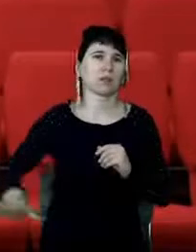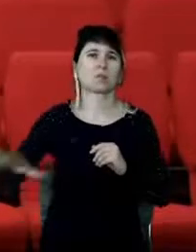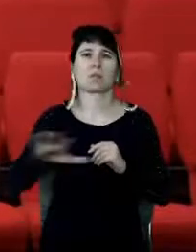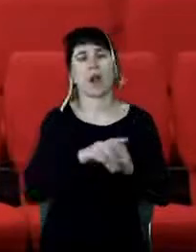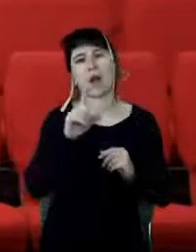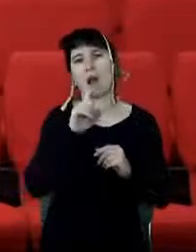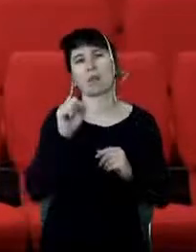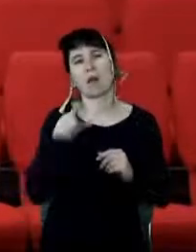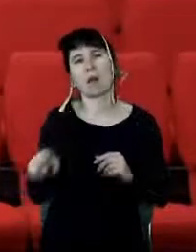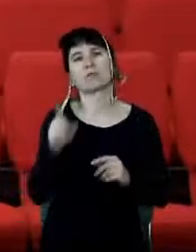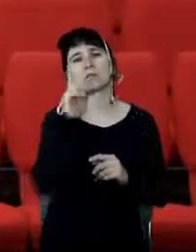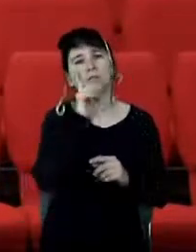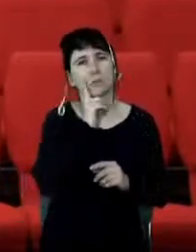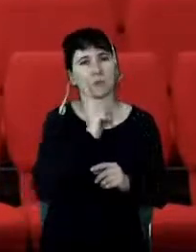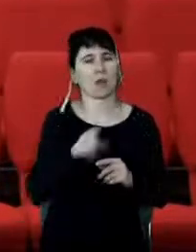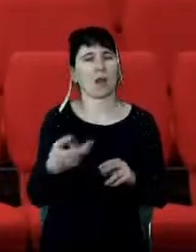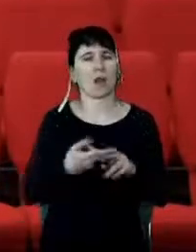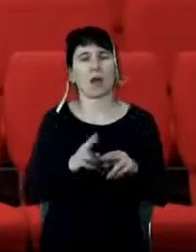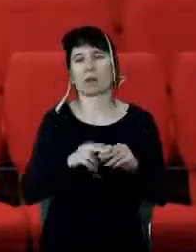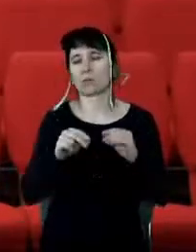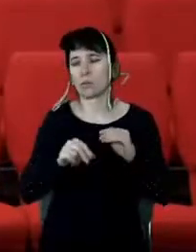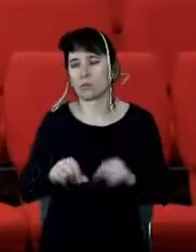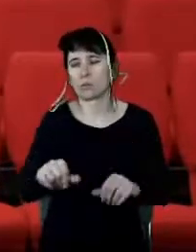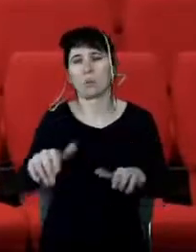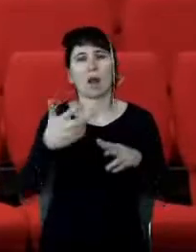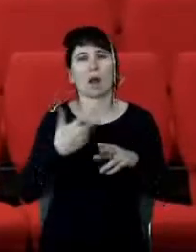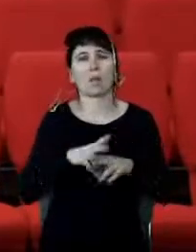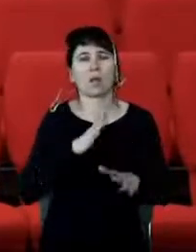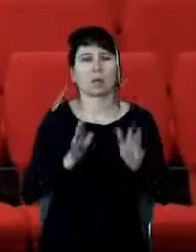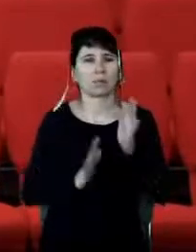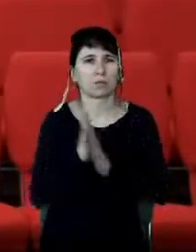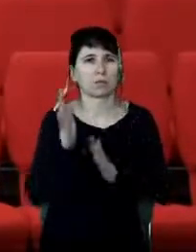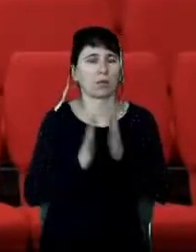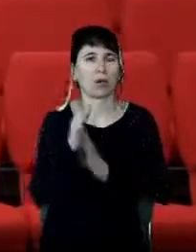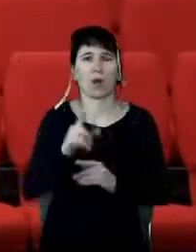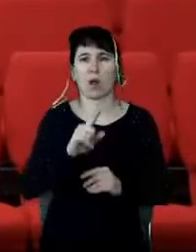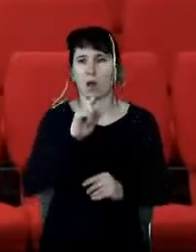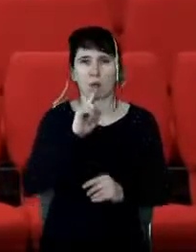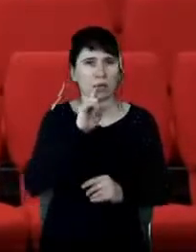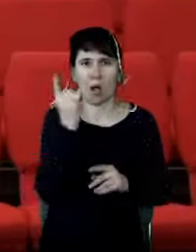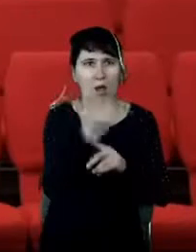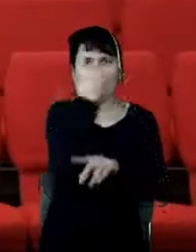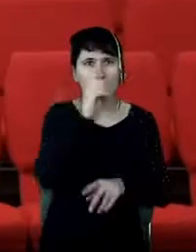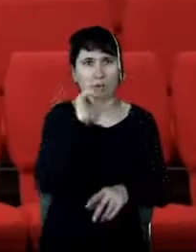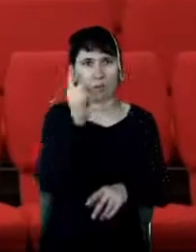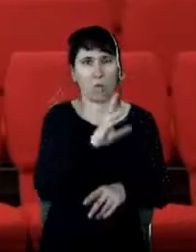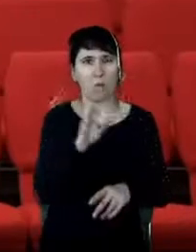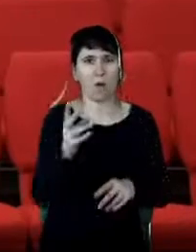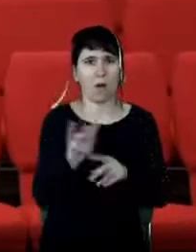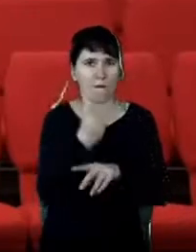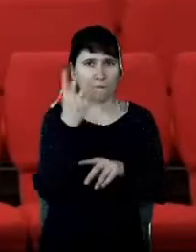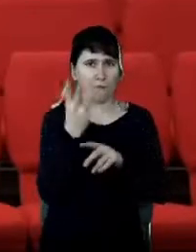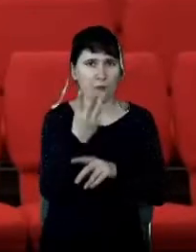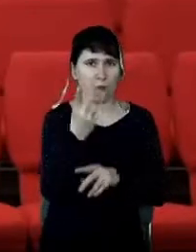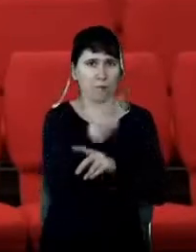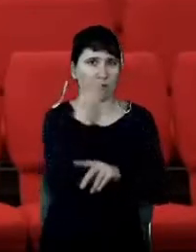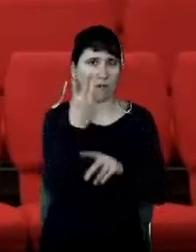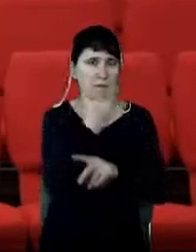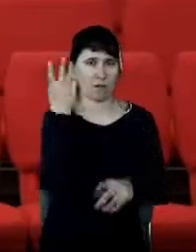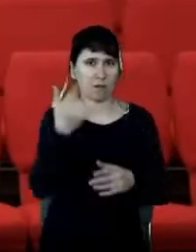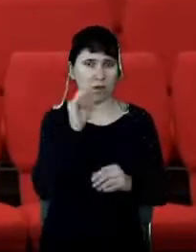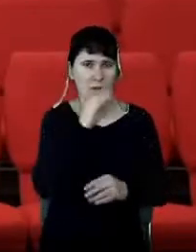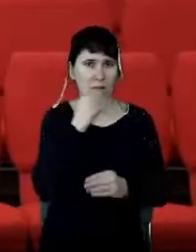мед. Це була прекрасна земля, родюча земля, де декілька разів на рік просто приносила земля, урожай